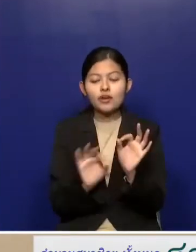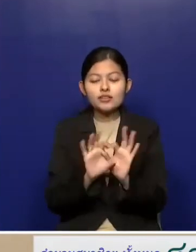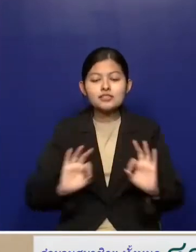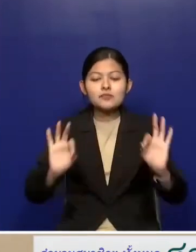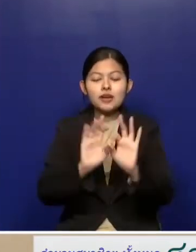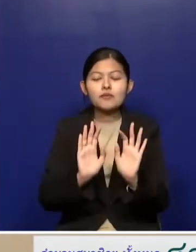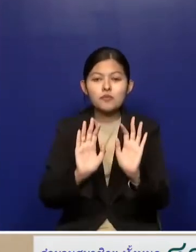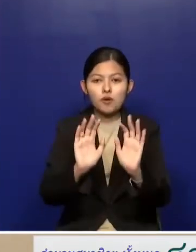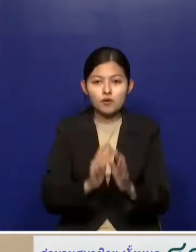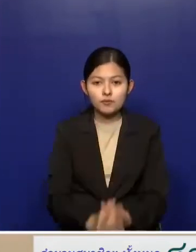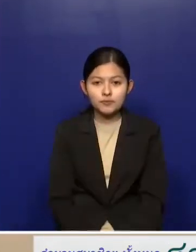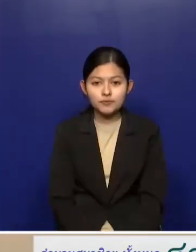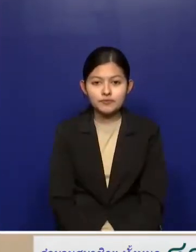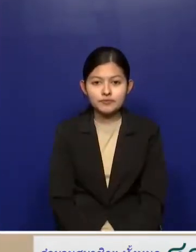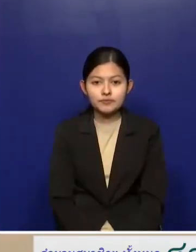ครับ